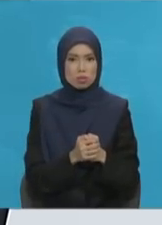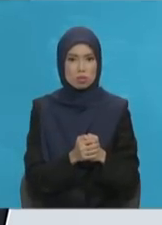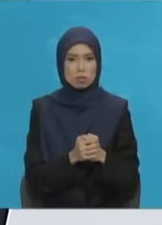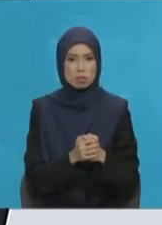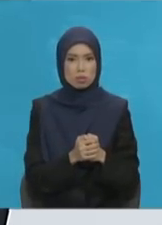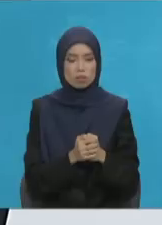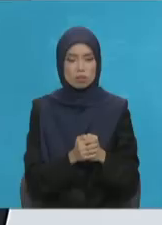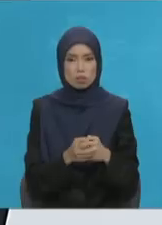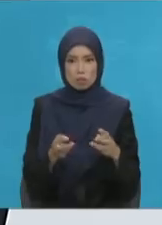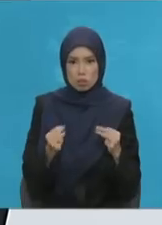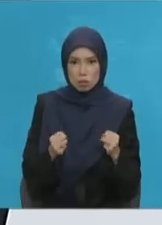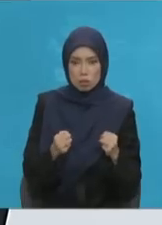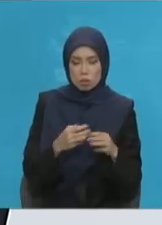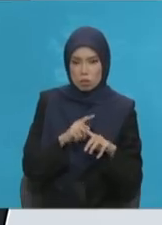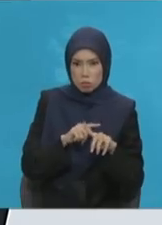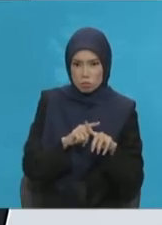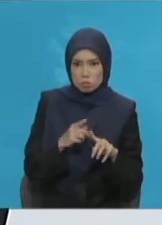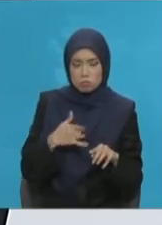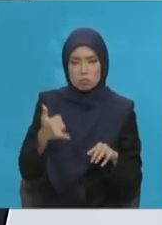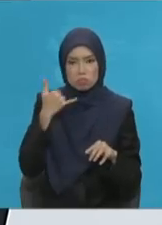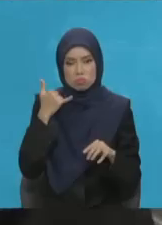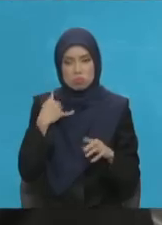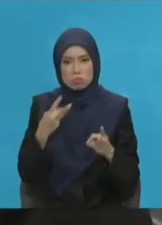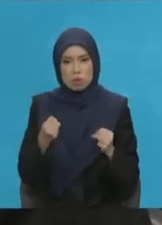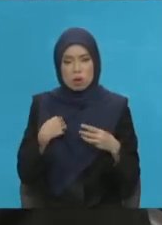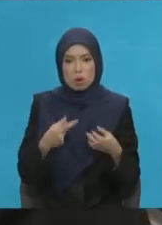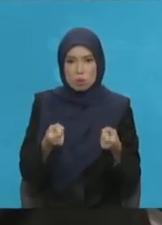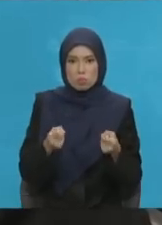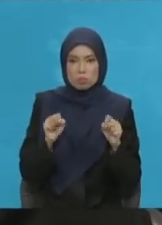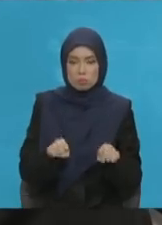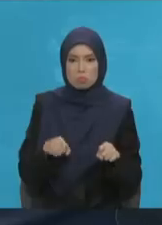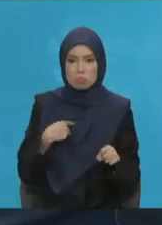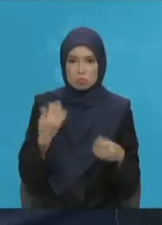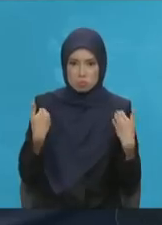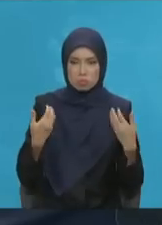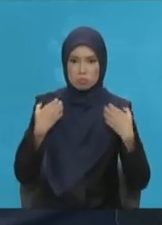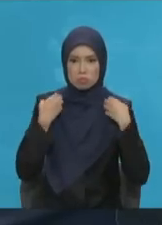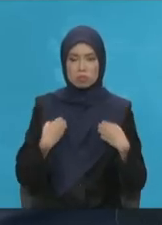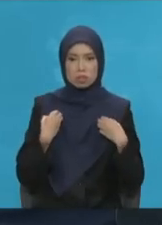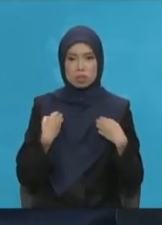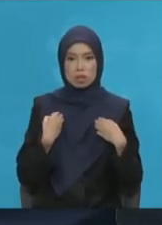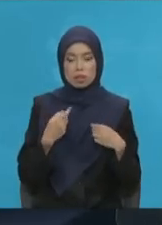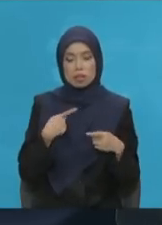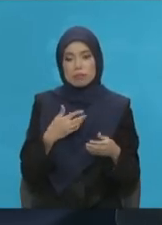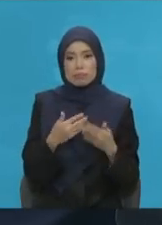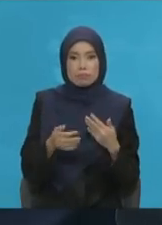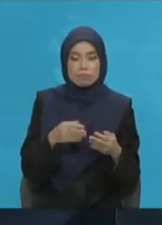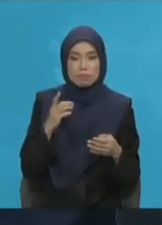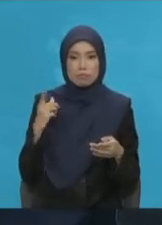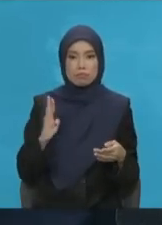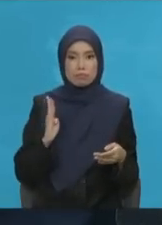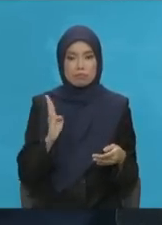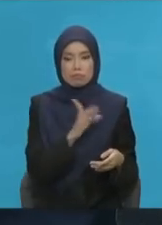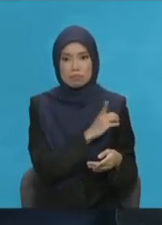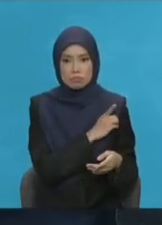lembaga pengarah pun membenarkannya tanpa mengambil kira sekiranya baik-baik